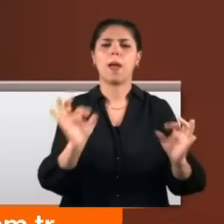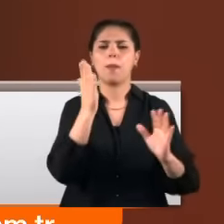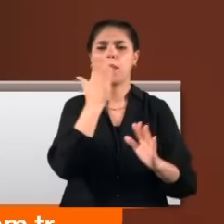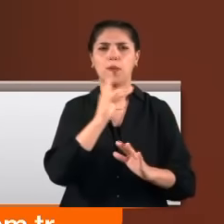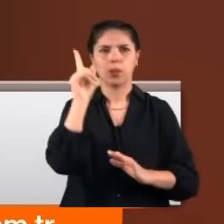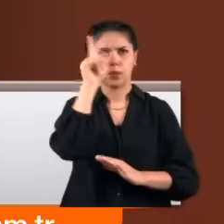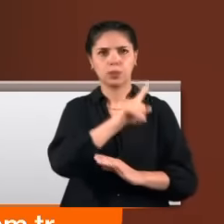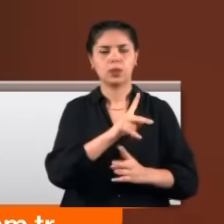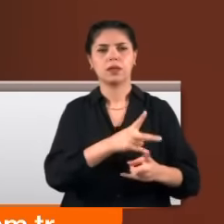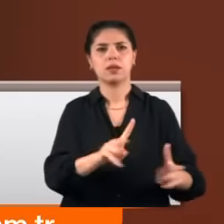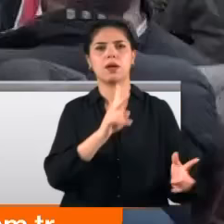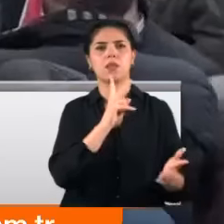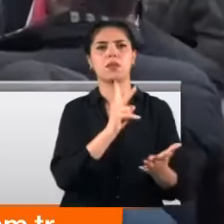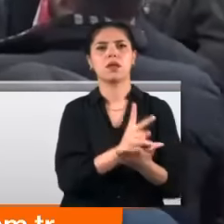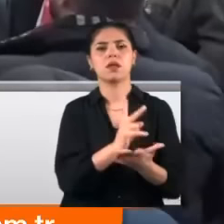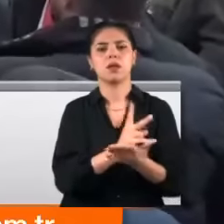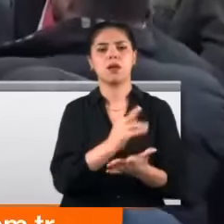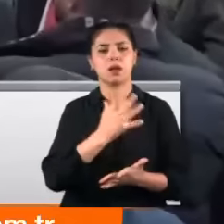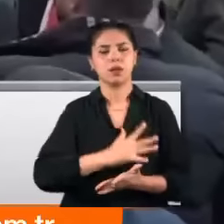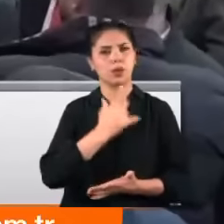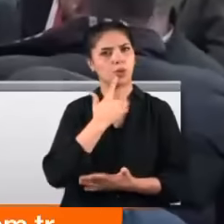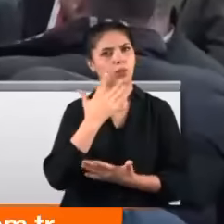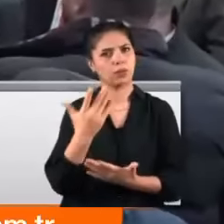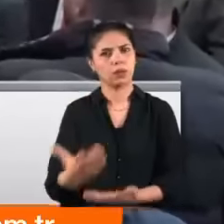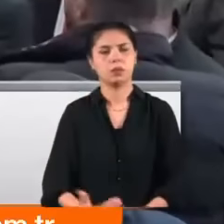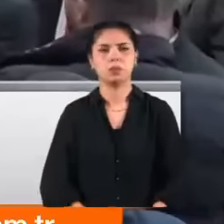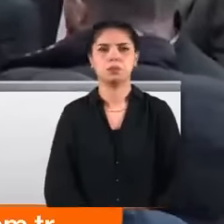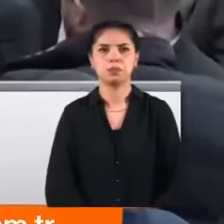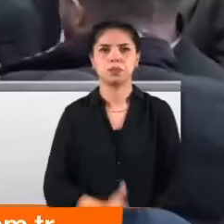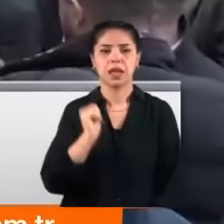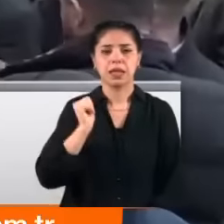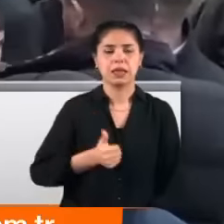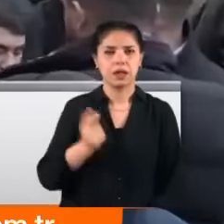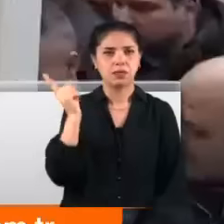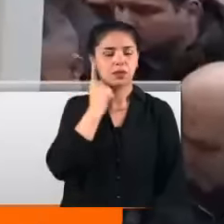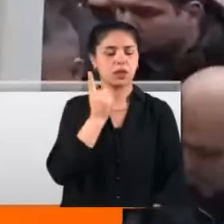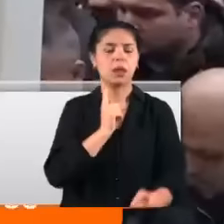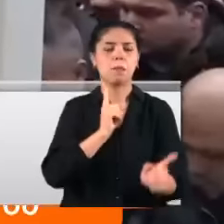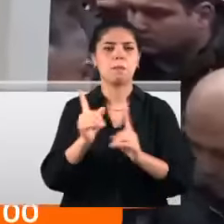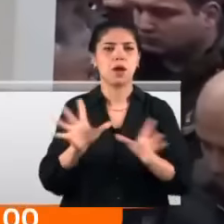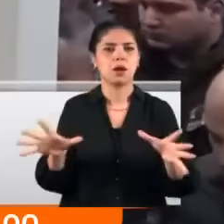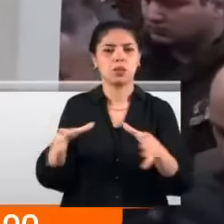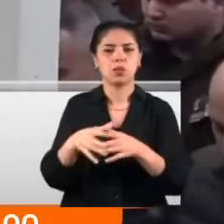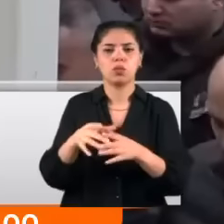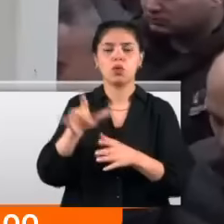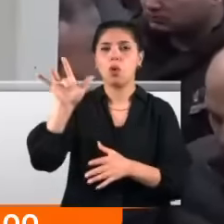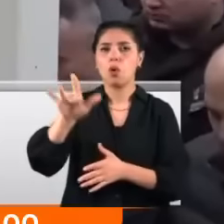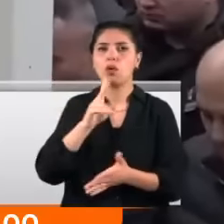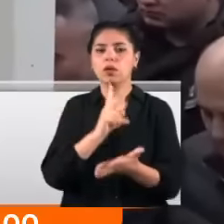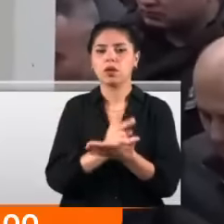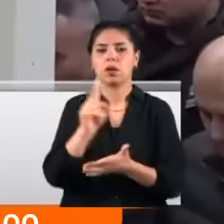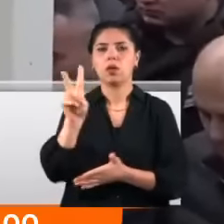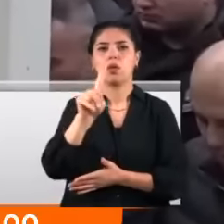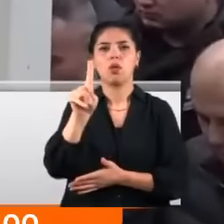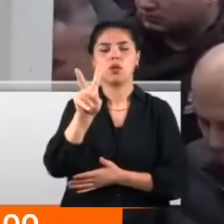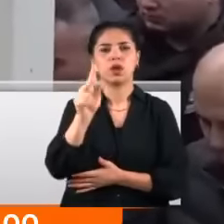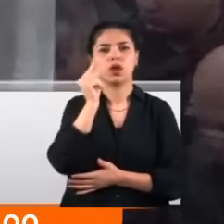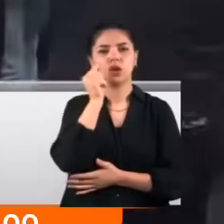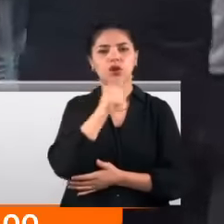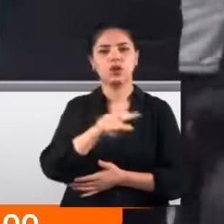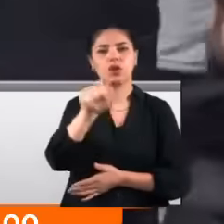gerekçesiyle beraatine karar verilmesi yönünde görüş bildirdi. Savcıyı dinleyen mahkeme heyeti ara kararında 12 tutuklu sanığın